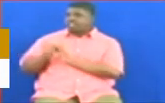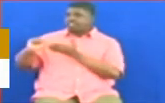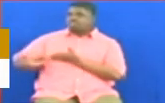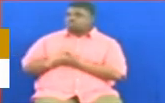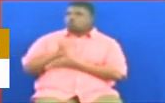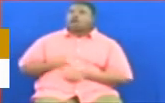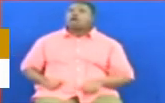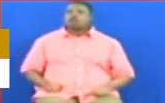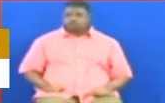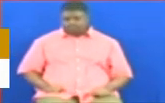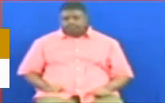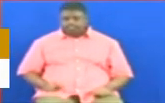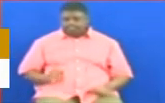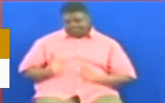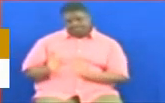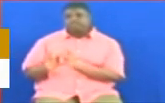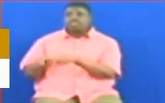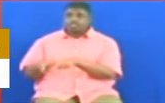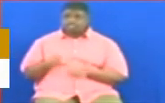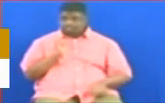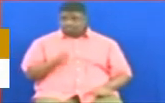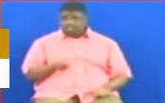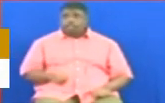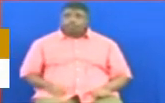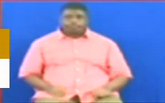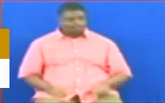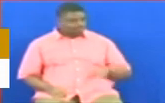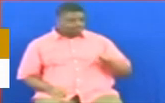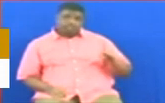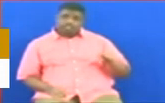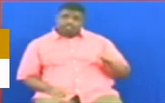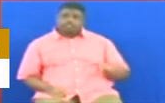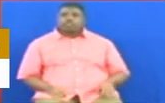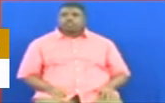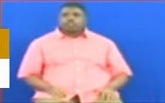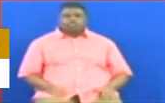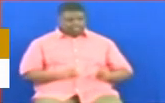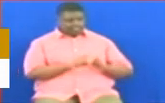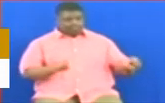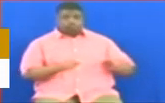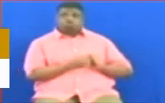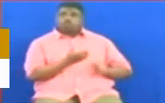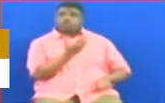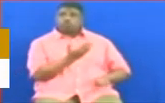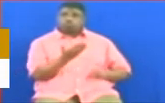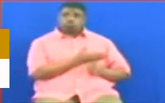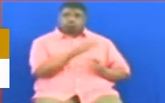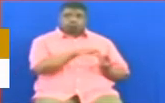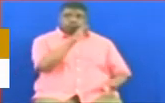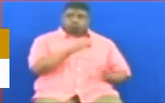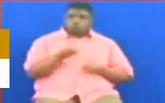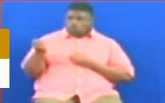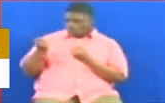hivyo Mheshimiwa Spika. Hili la naibu kifungu cha 15 kinachohusu uteuzi wa wakurugenzi